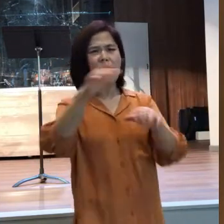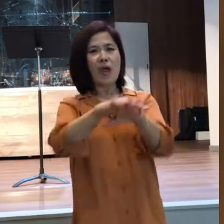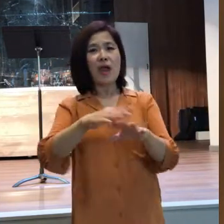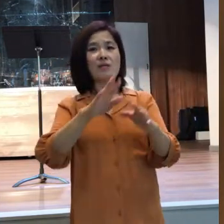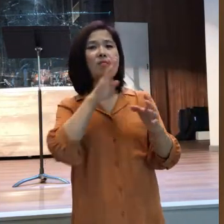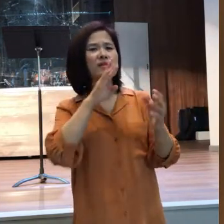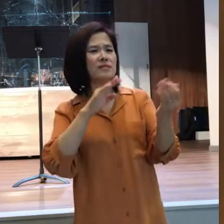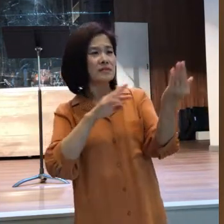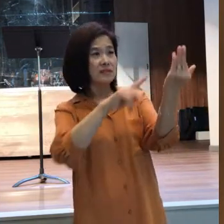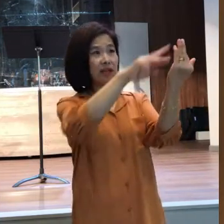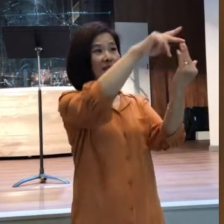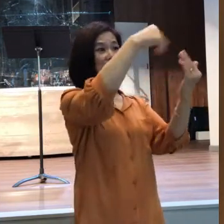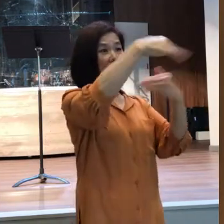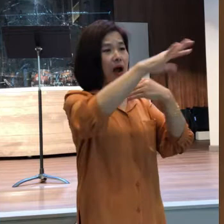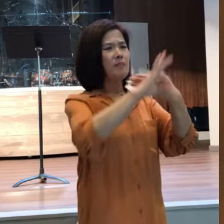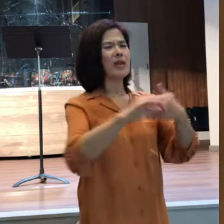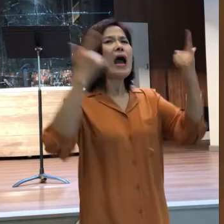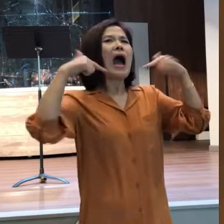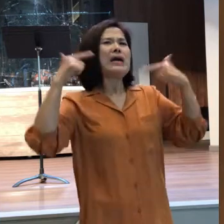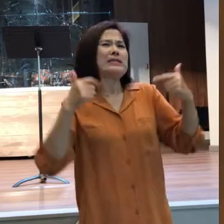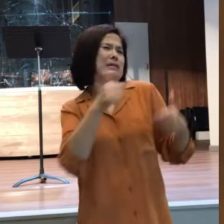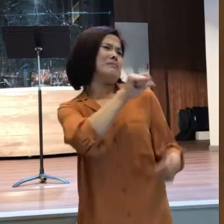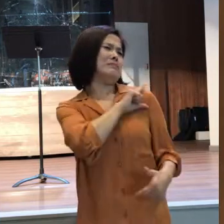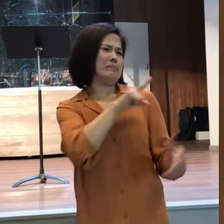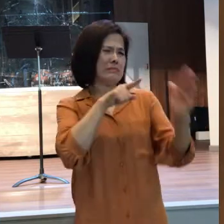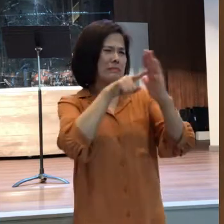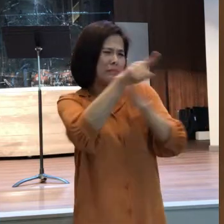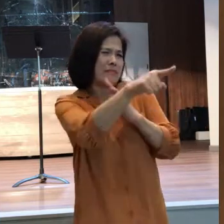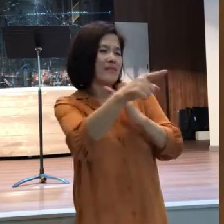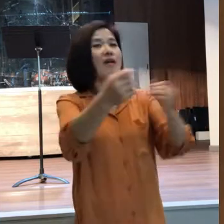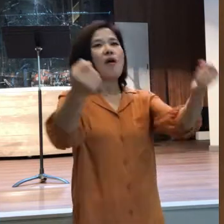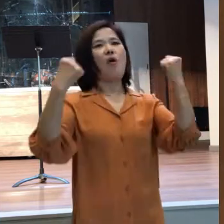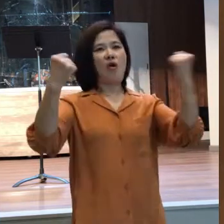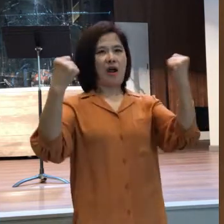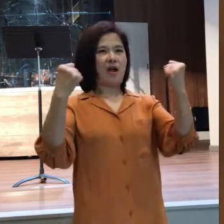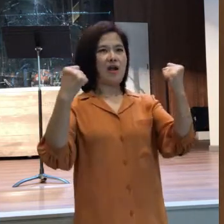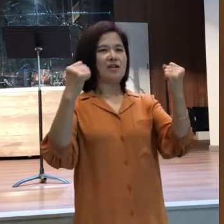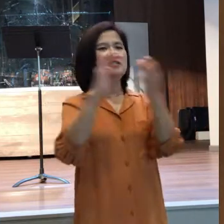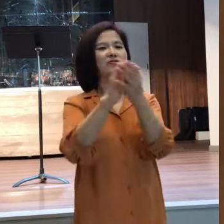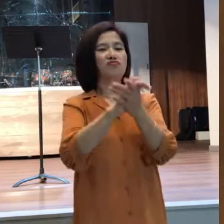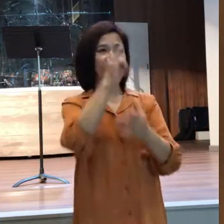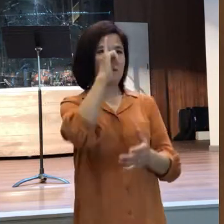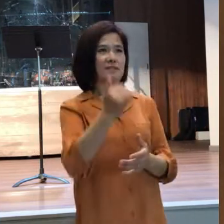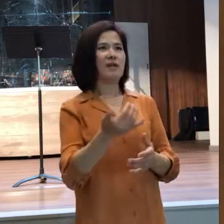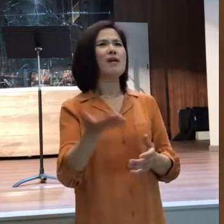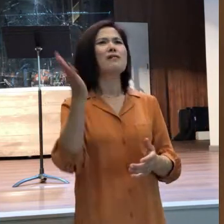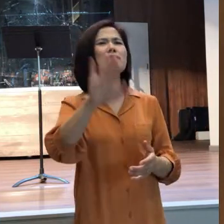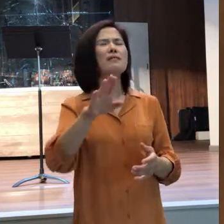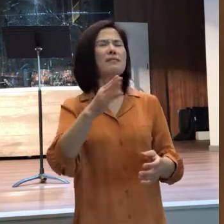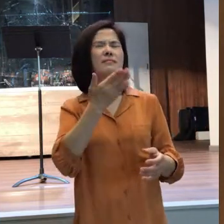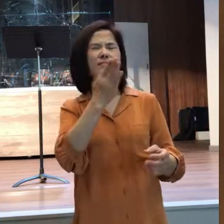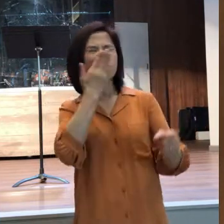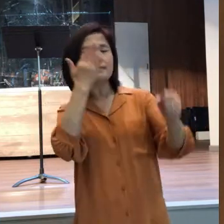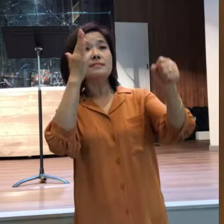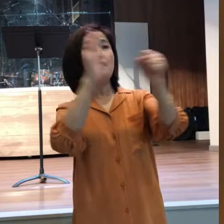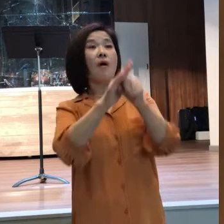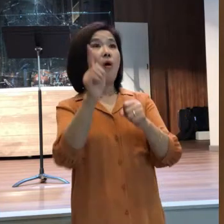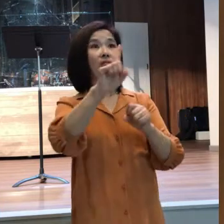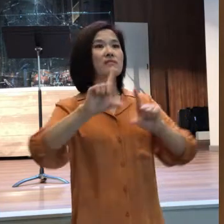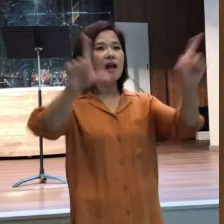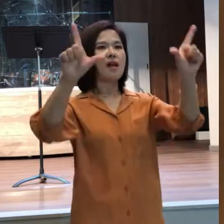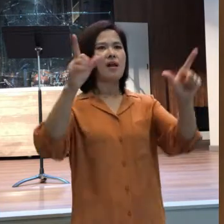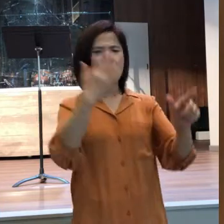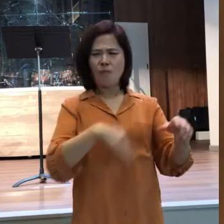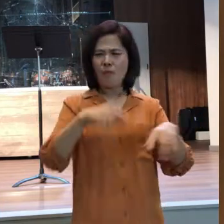등산을 가면 그는 항상 최고일 정도로 건강했습니다. 그런데 이게 어이된 일입니까? 어느